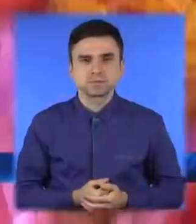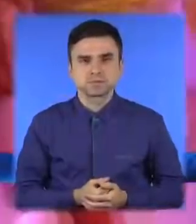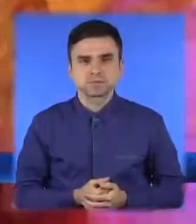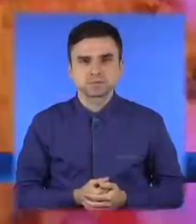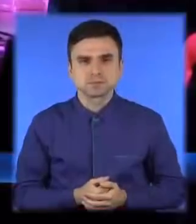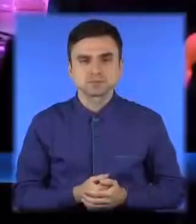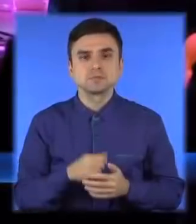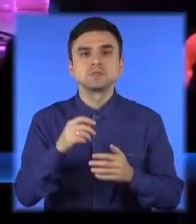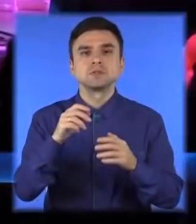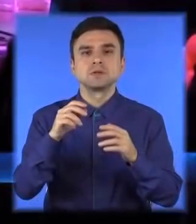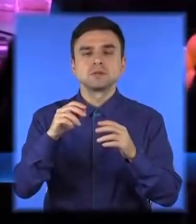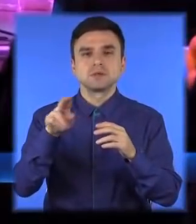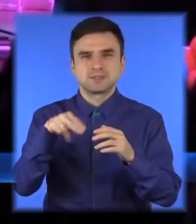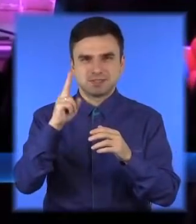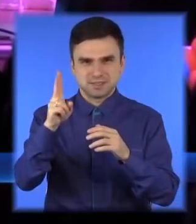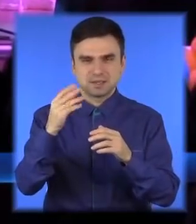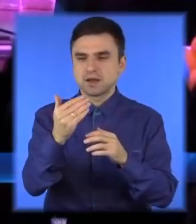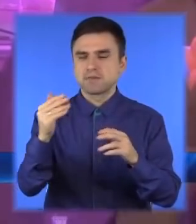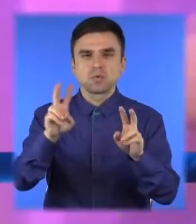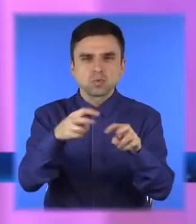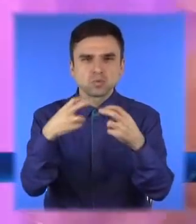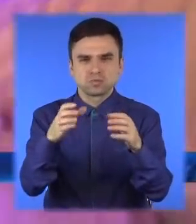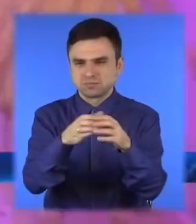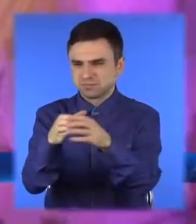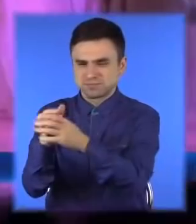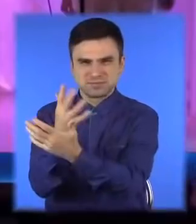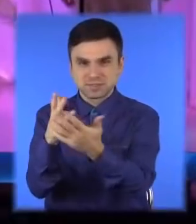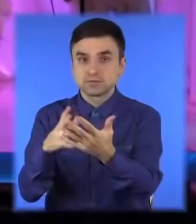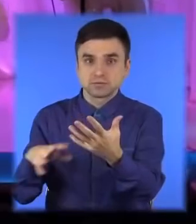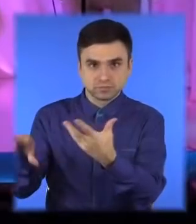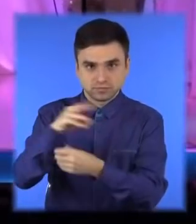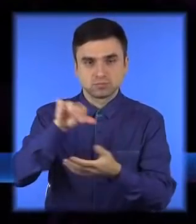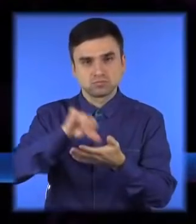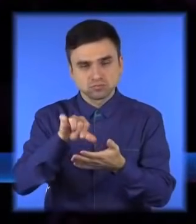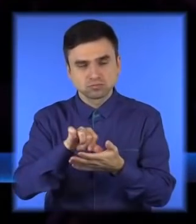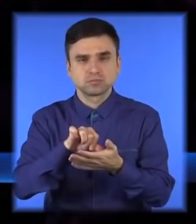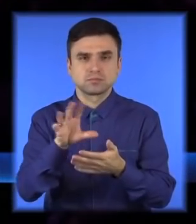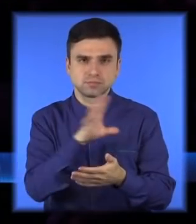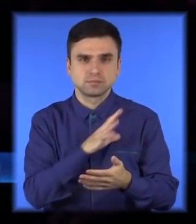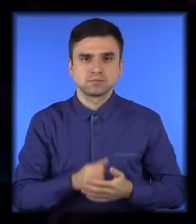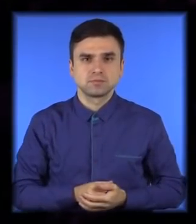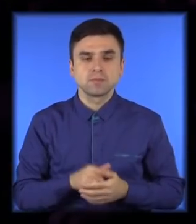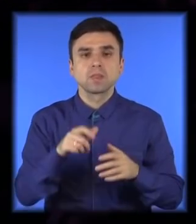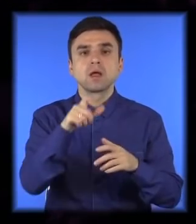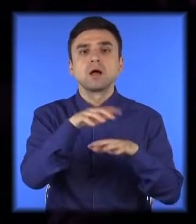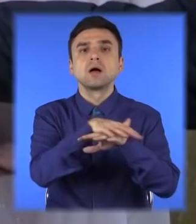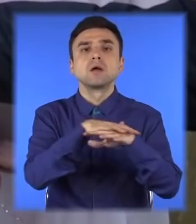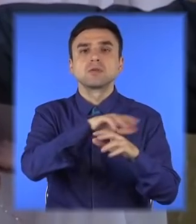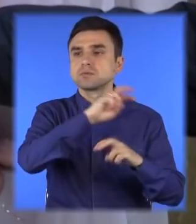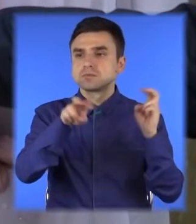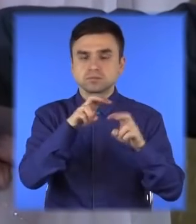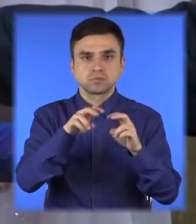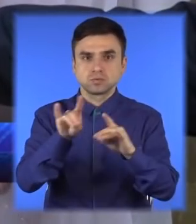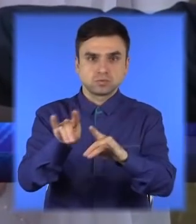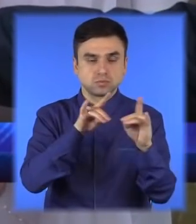всі творчі колективи палацу. В залі не було вільних місць, адже відсвяткувати День молоді завітала більшість мешканців мікрорайону Карачуни. І